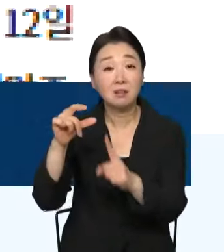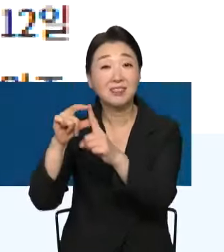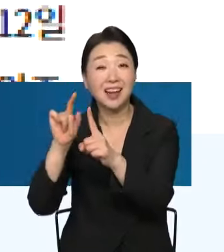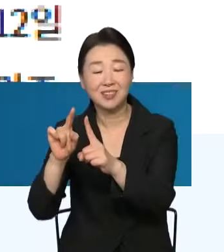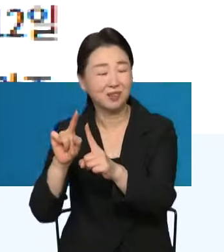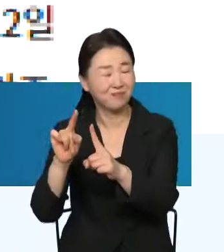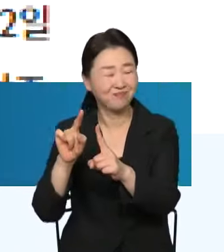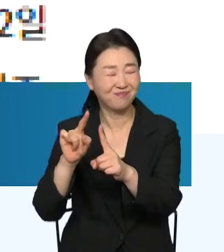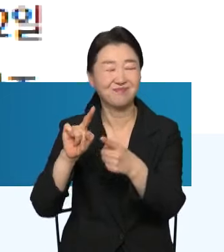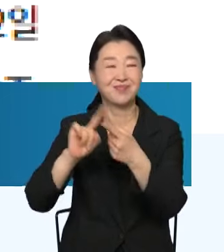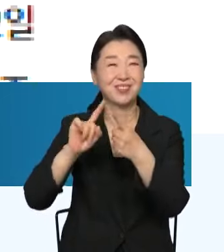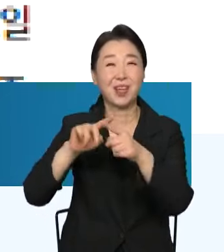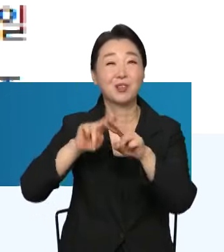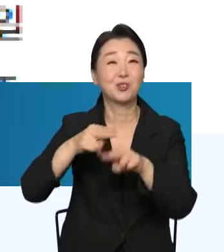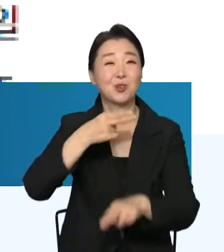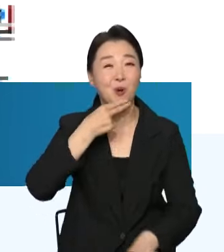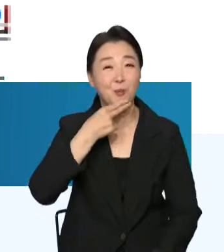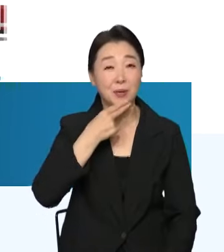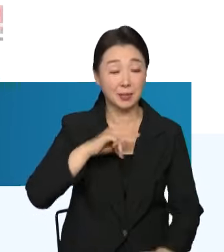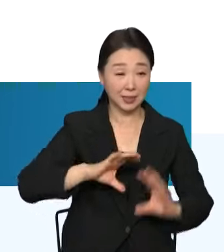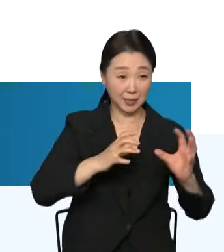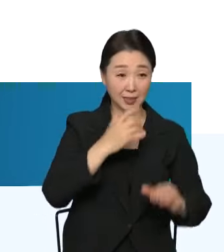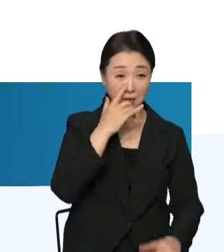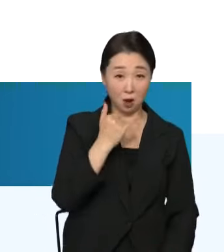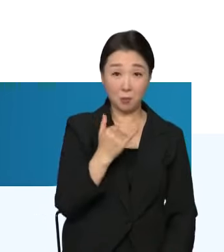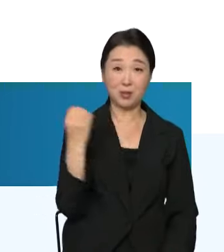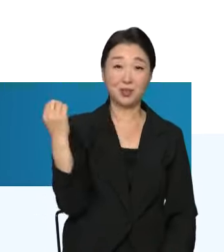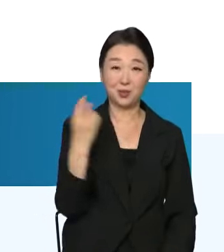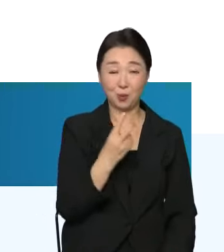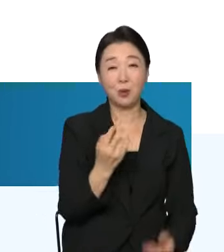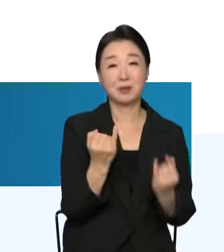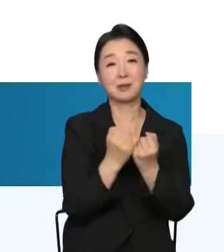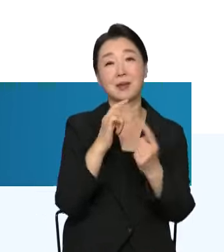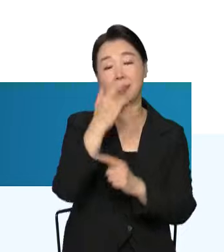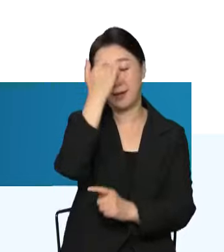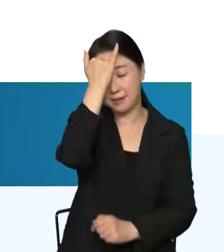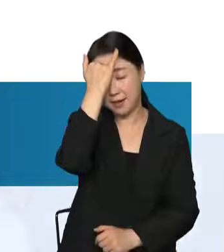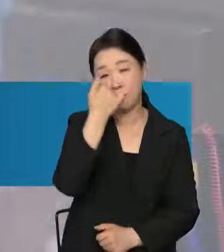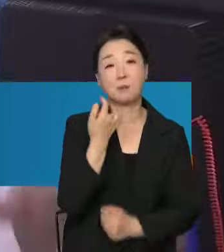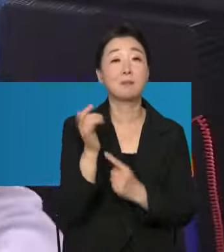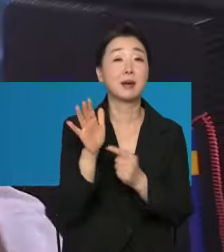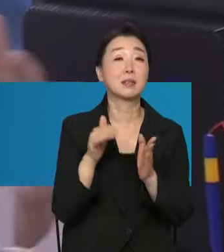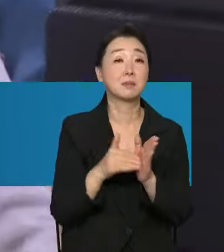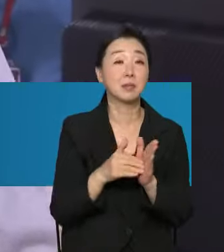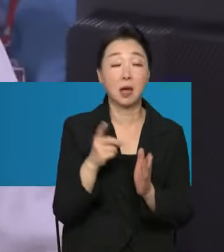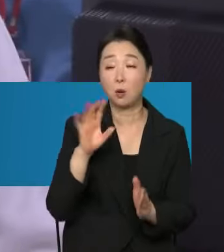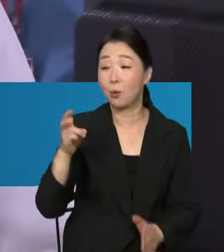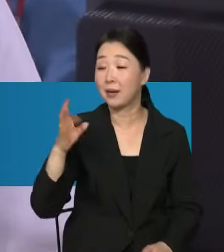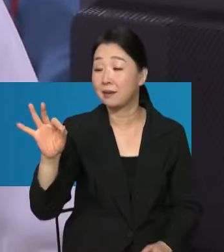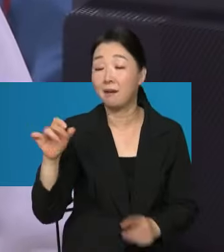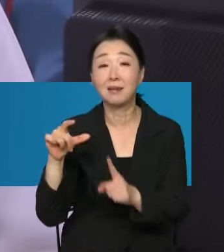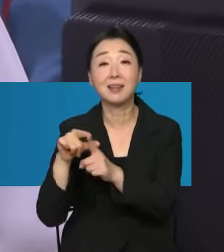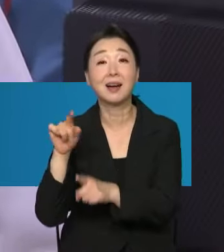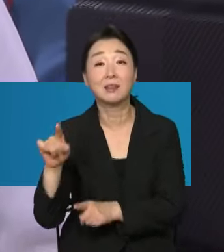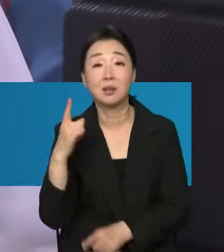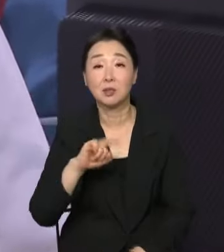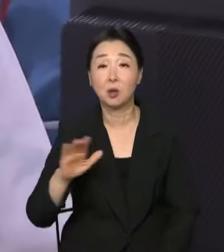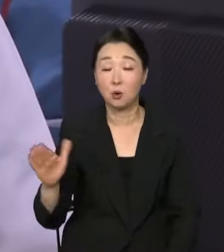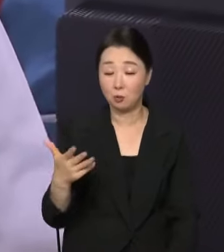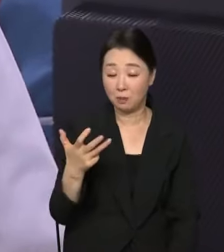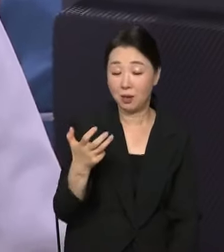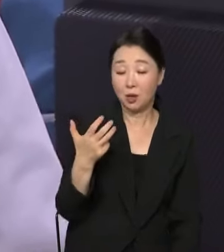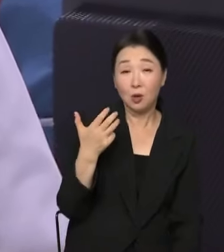거두지 않는 게 세상 모든 어머니와 여성에 대한 예의라고도 했습니다. 완경이라는 이 단어,